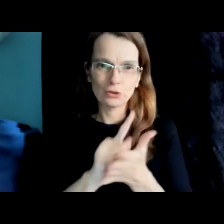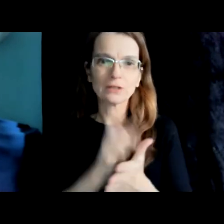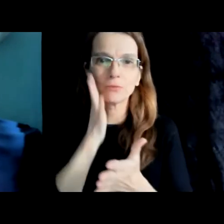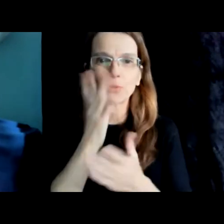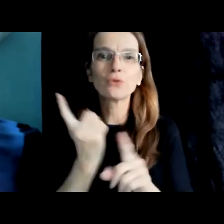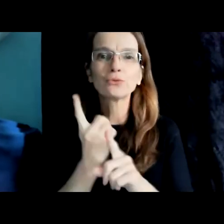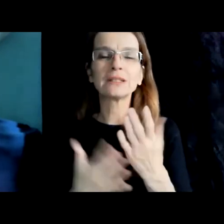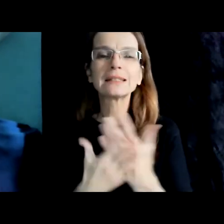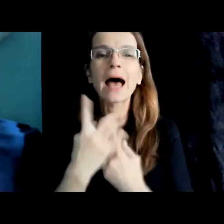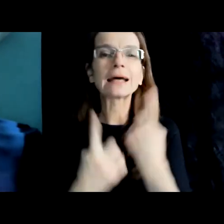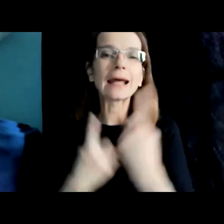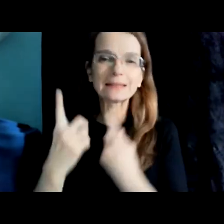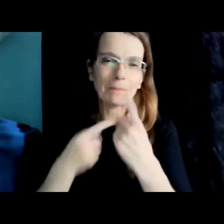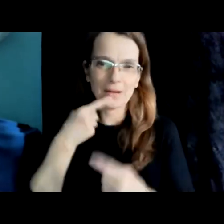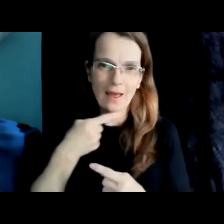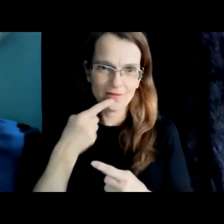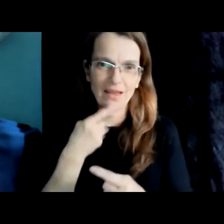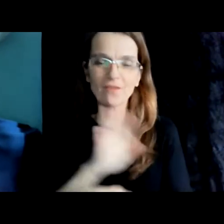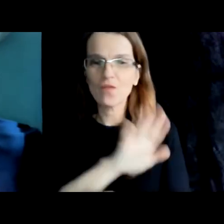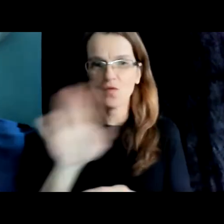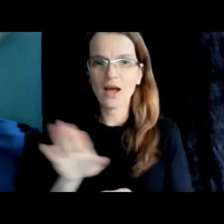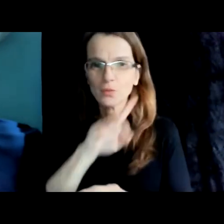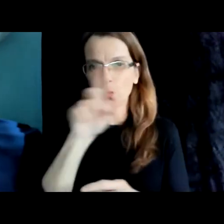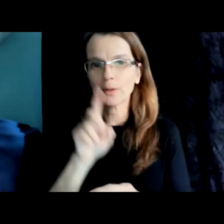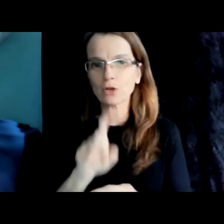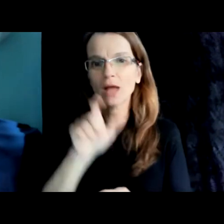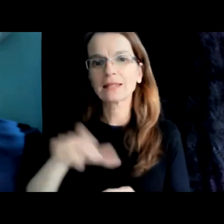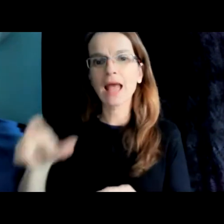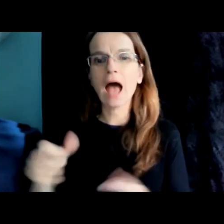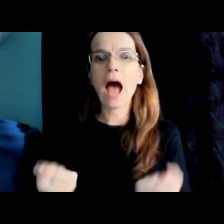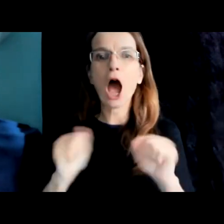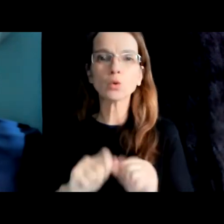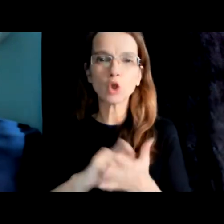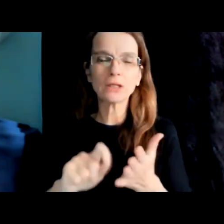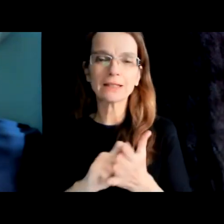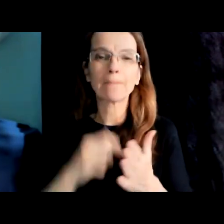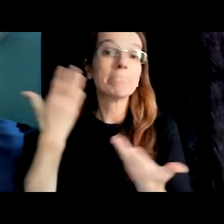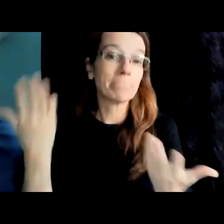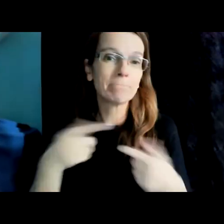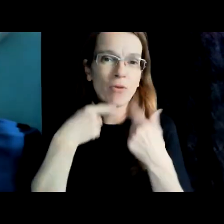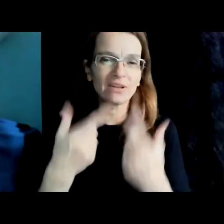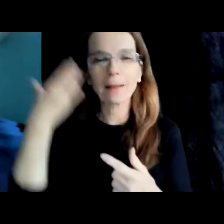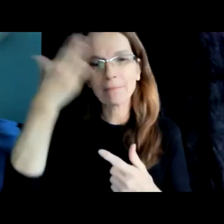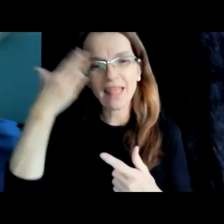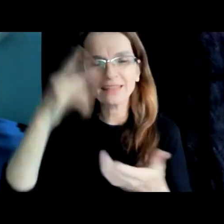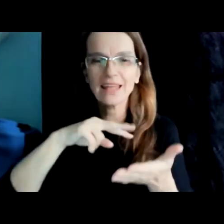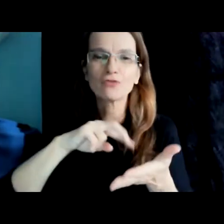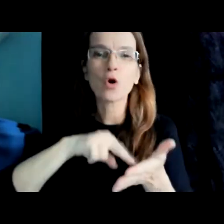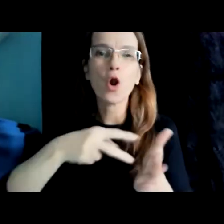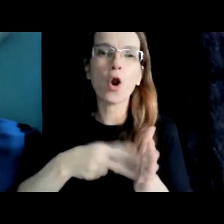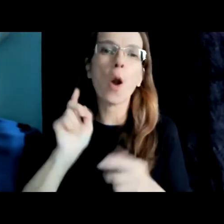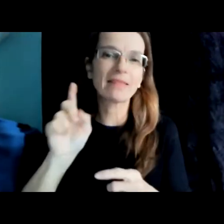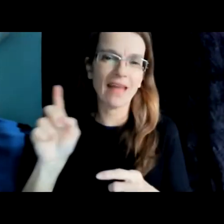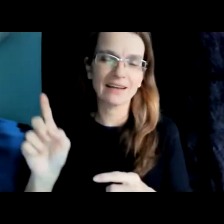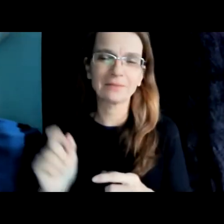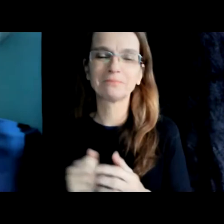vprašanjem avtoricam, če boste želeli mnenjem, komentarjem. Z nami sta tudi dva gosta, ki